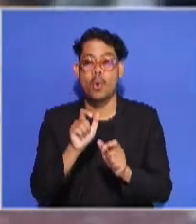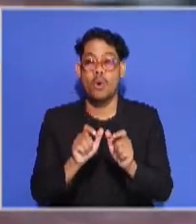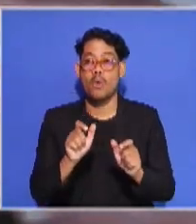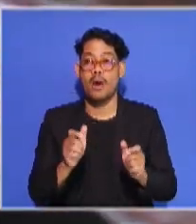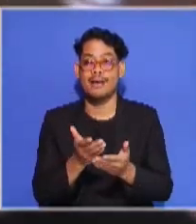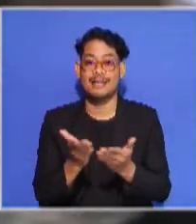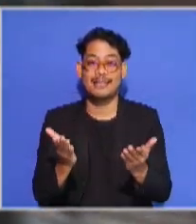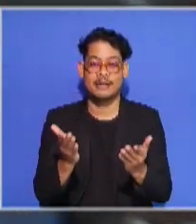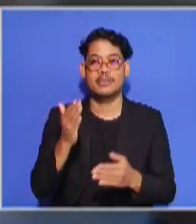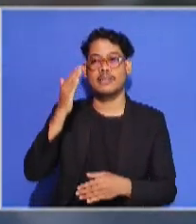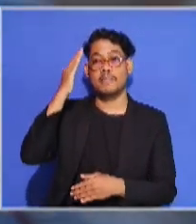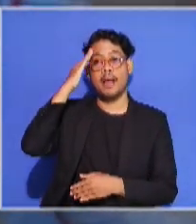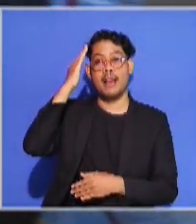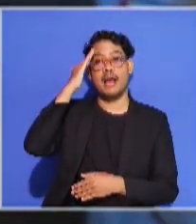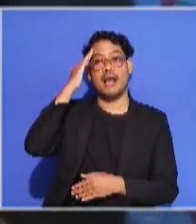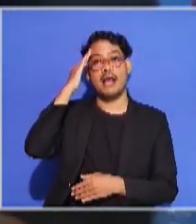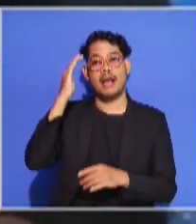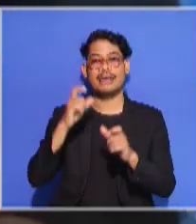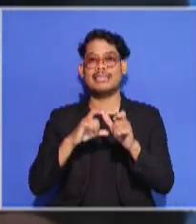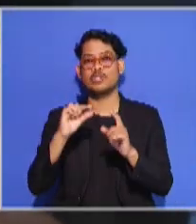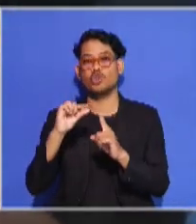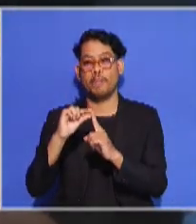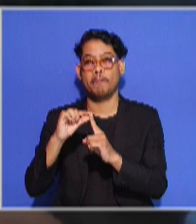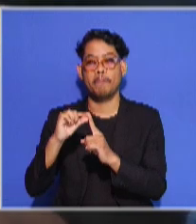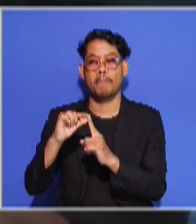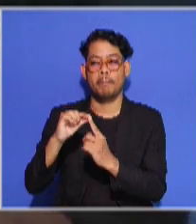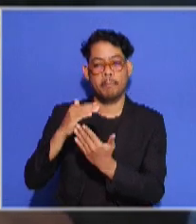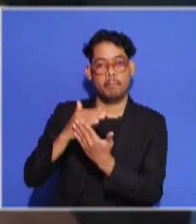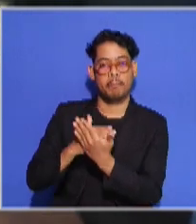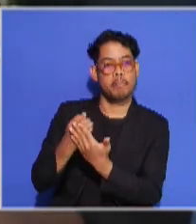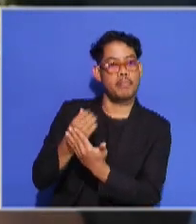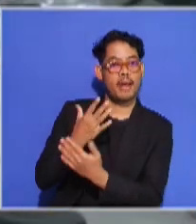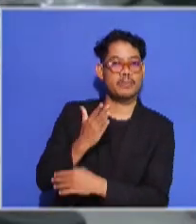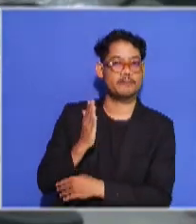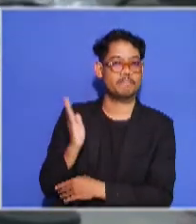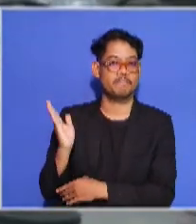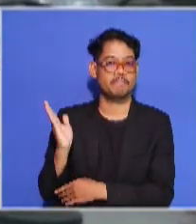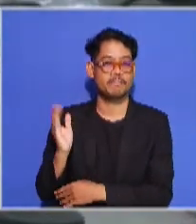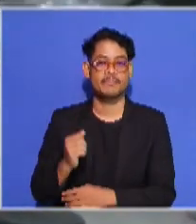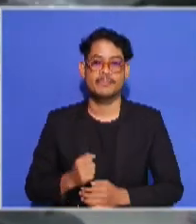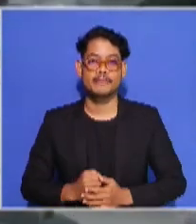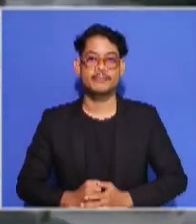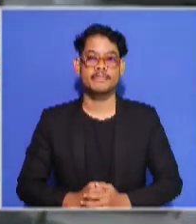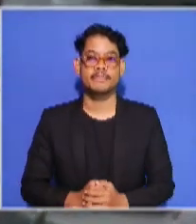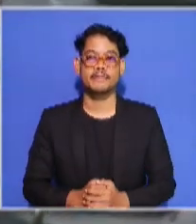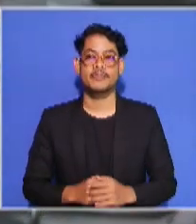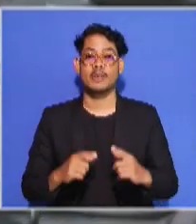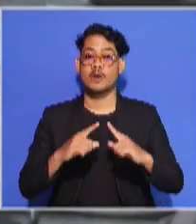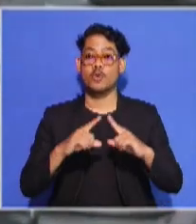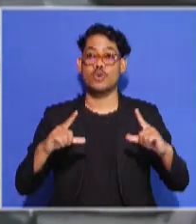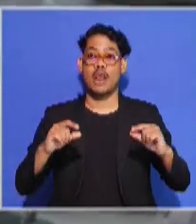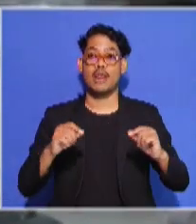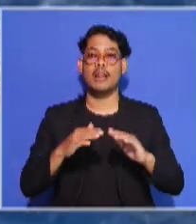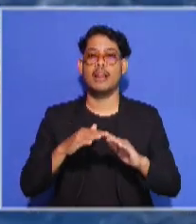Menurut Kepala SUB Bagian Keuangan dan Logistik KPU Bantul, Rahmat Purwono, pada Pilkada 2024 surat suara lebih ringkas dan